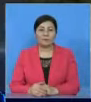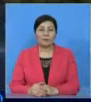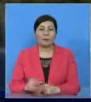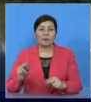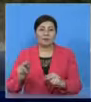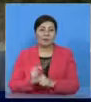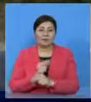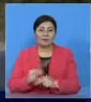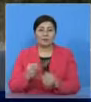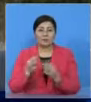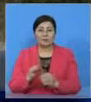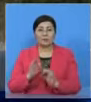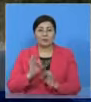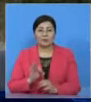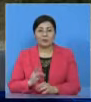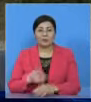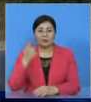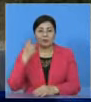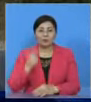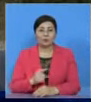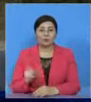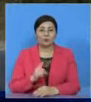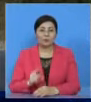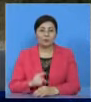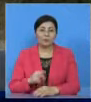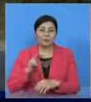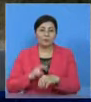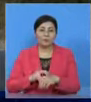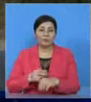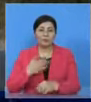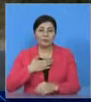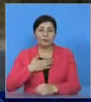лечение правильное, я считаю, они меня,